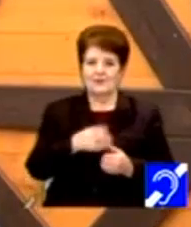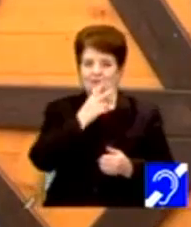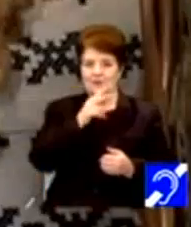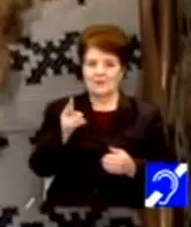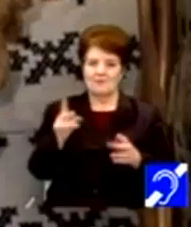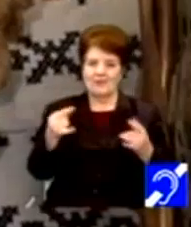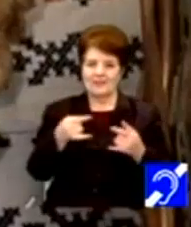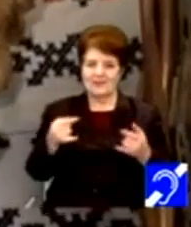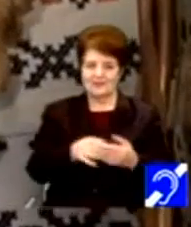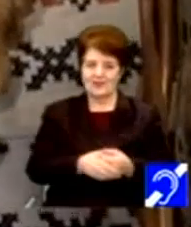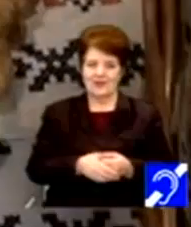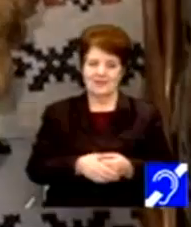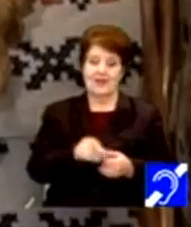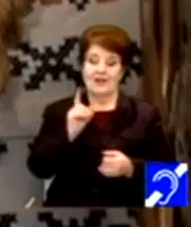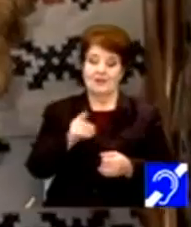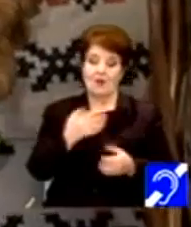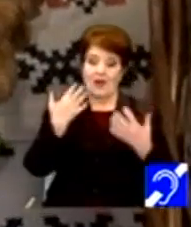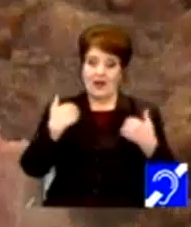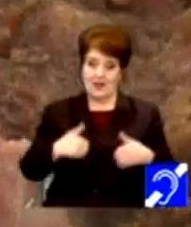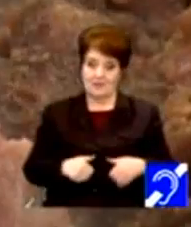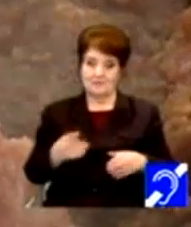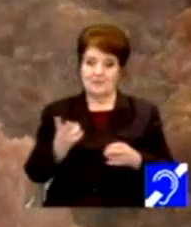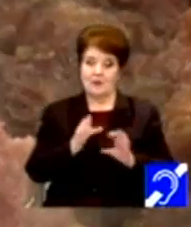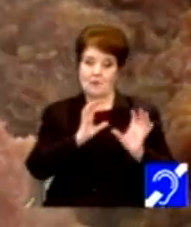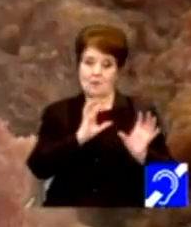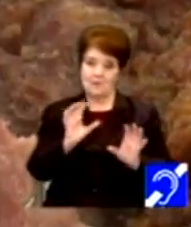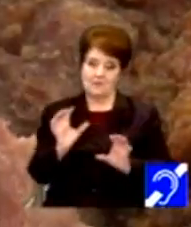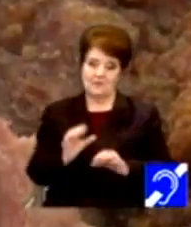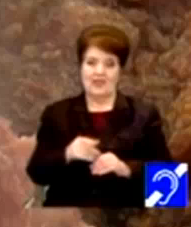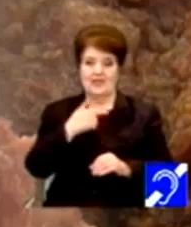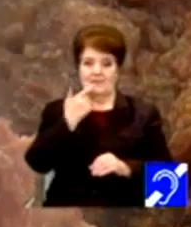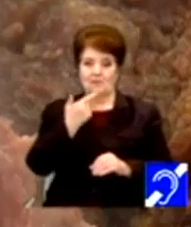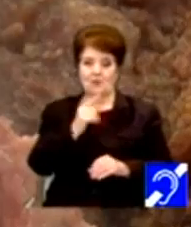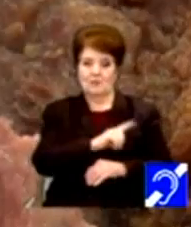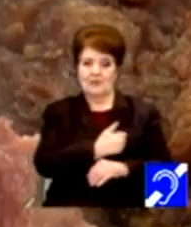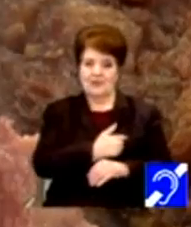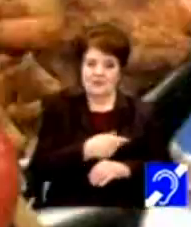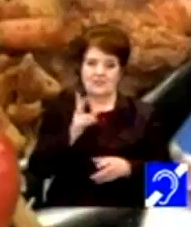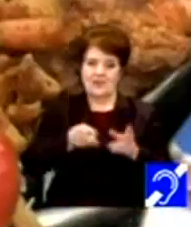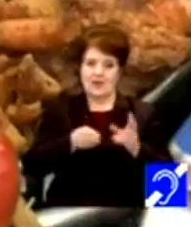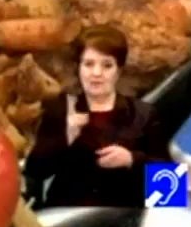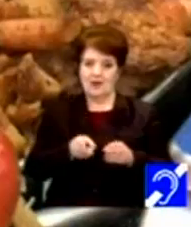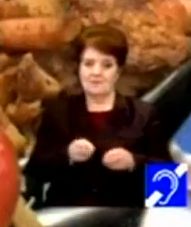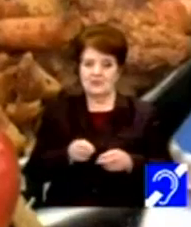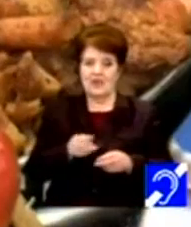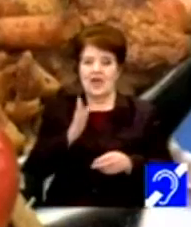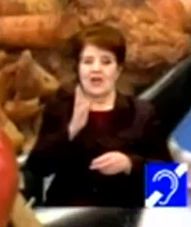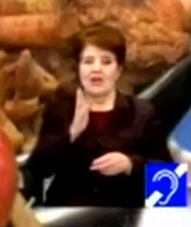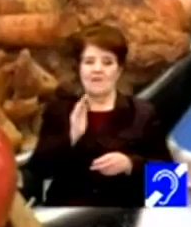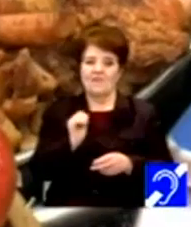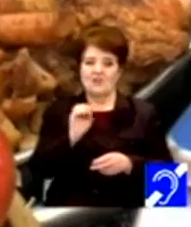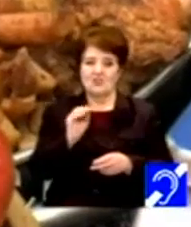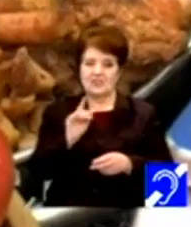uităm la televizor. După post, organismul ar trebui protejat, spun medicii. Trecerea bruscă de la preparatele vegetale la carnea grasă,